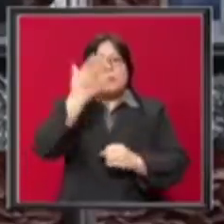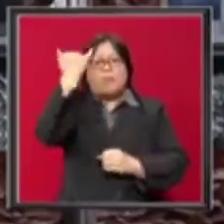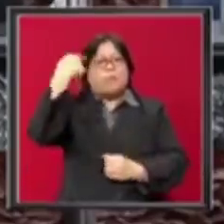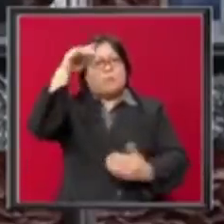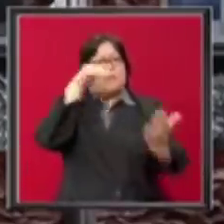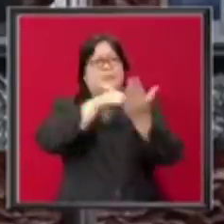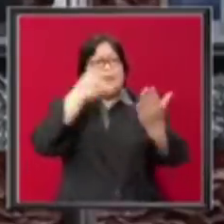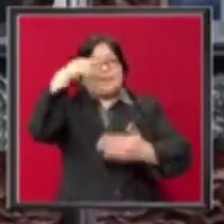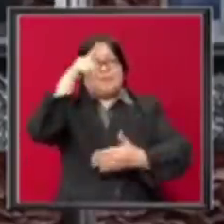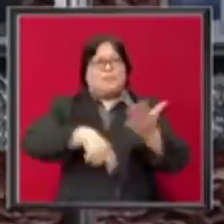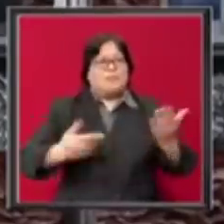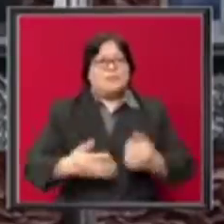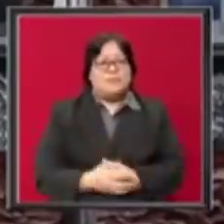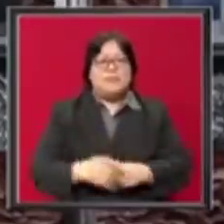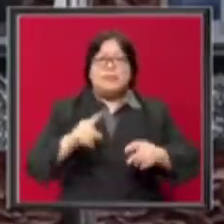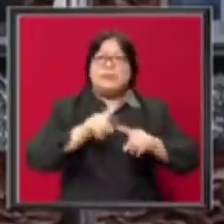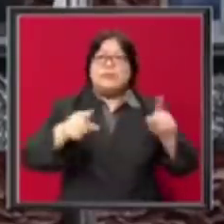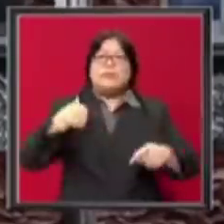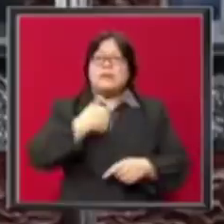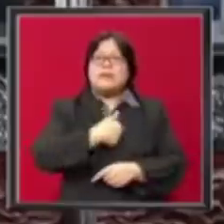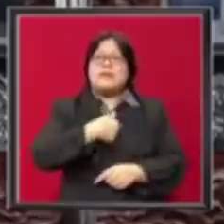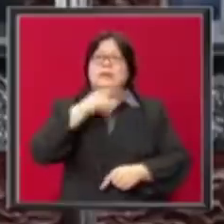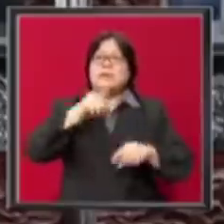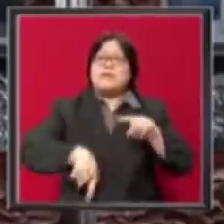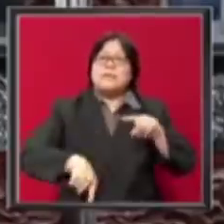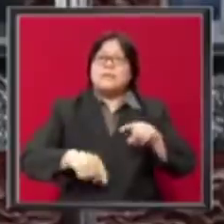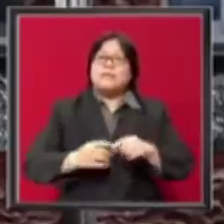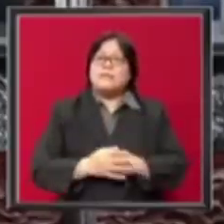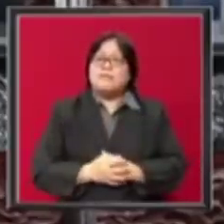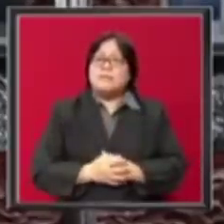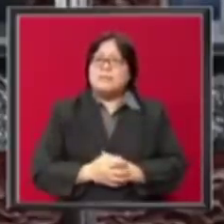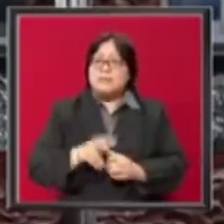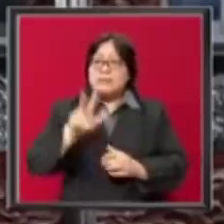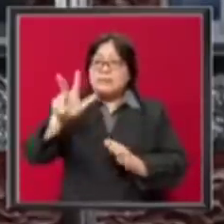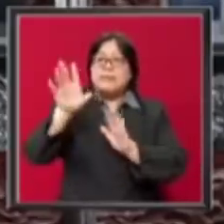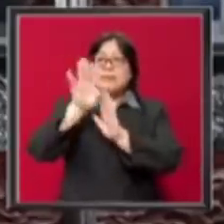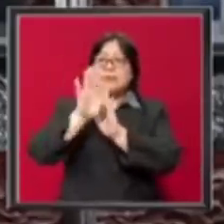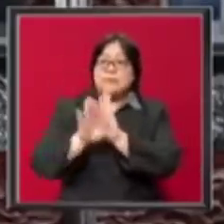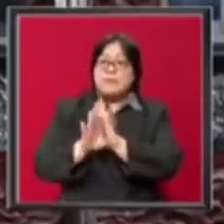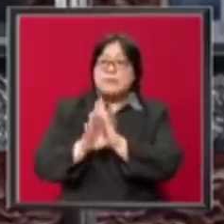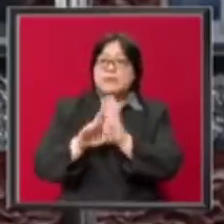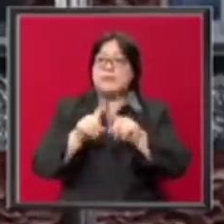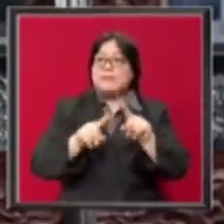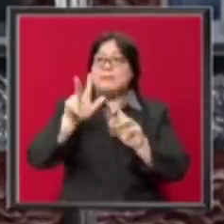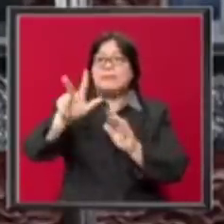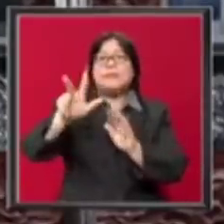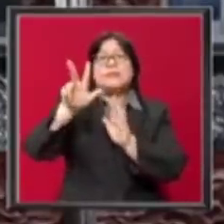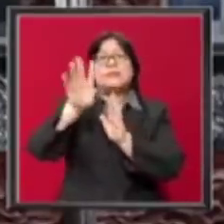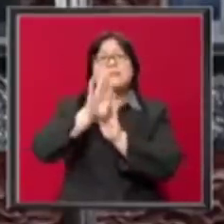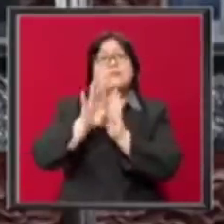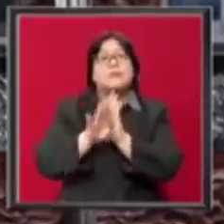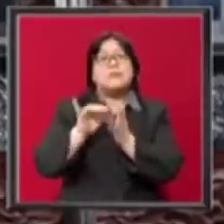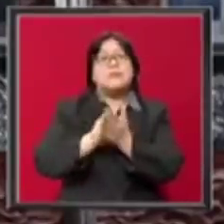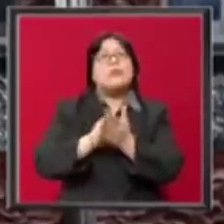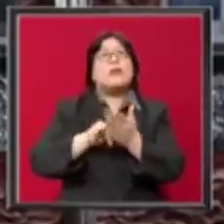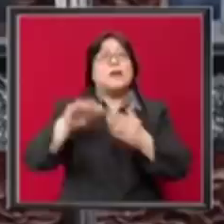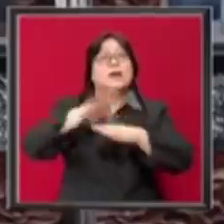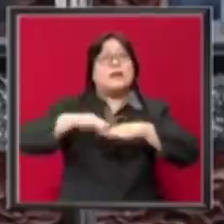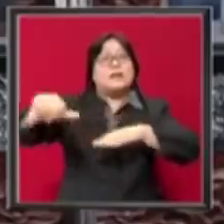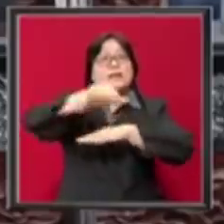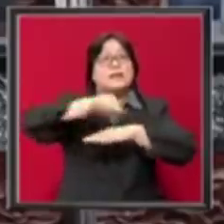bantah. Tetapi kita tidak boleh sebut umpamanya 3 bilion, tapi 3 bilion itu atas angin.